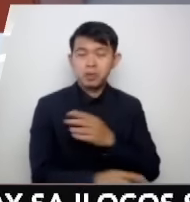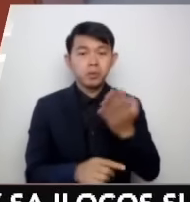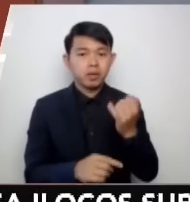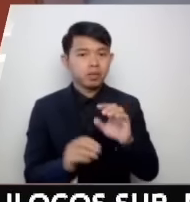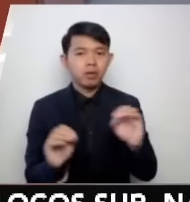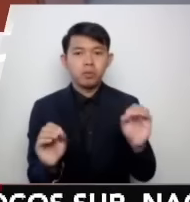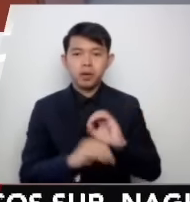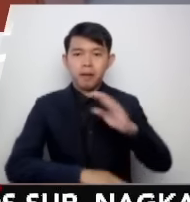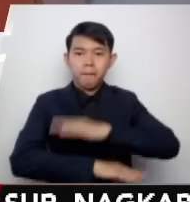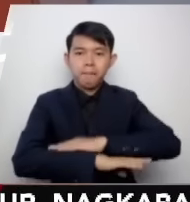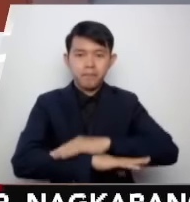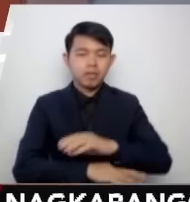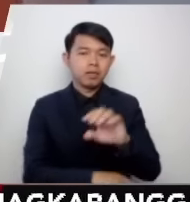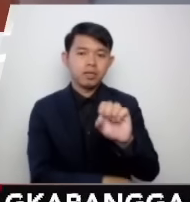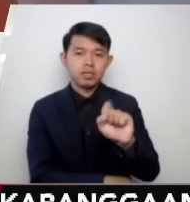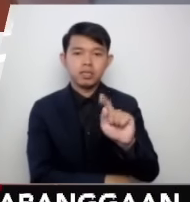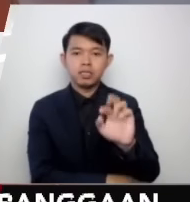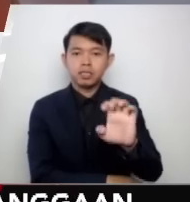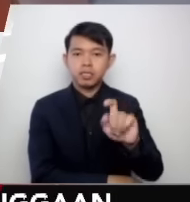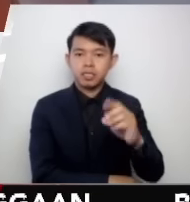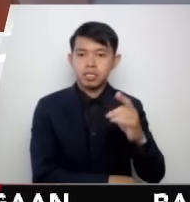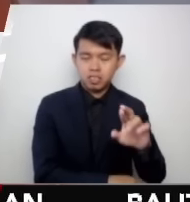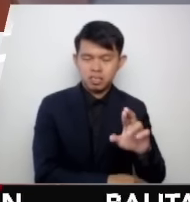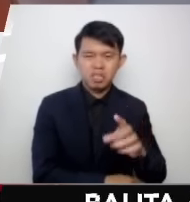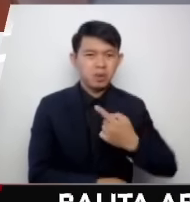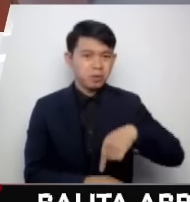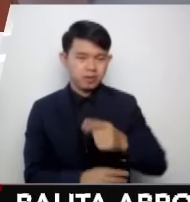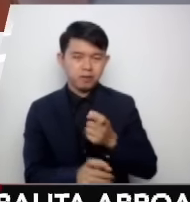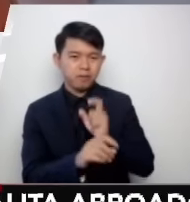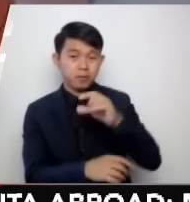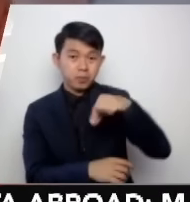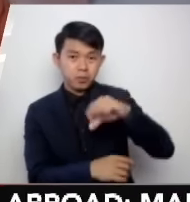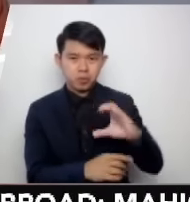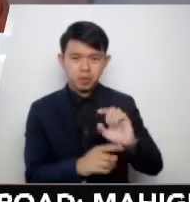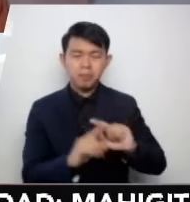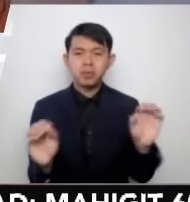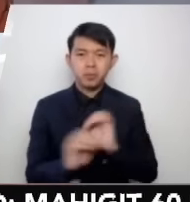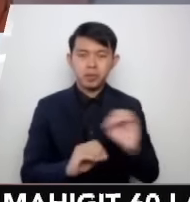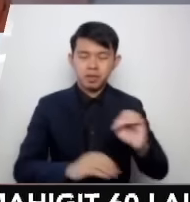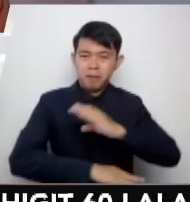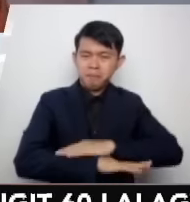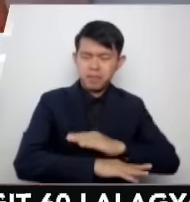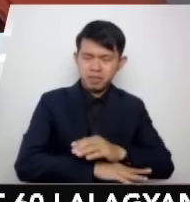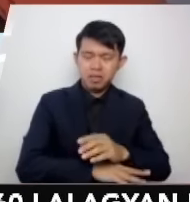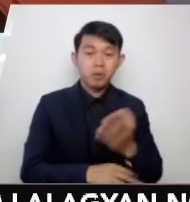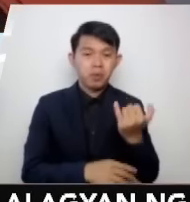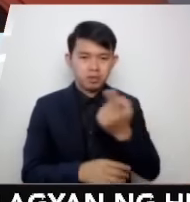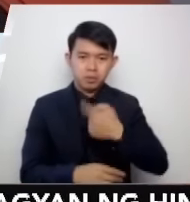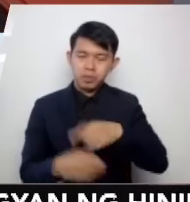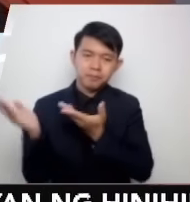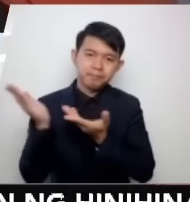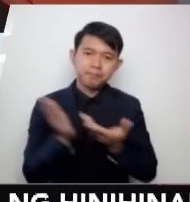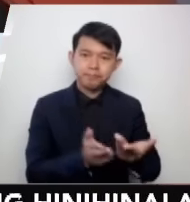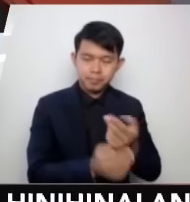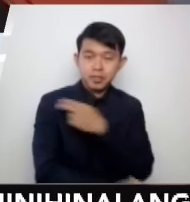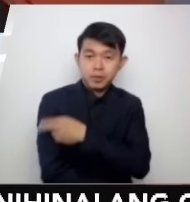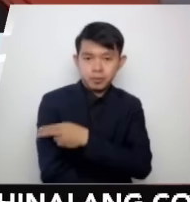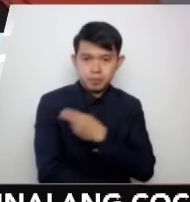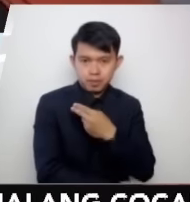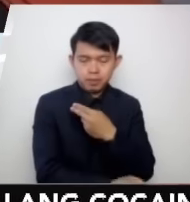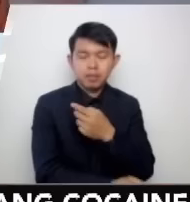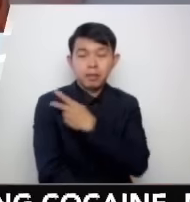ng Quezon City po, kaya po kami walang stretcher po kasi po nagbaba po kami ng pasyente po. Pauwi na po kami dito ng